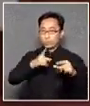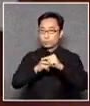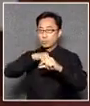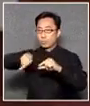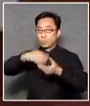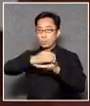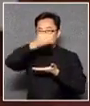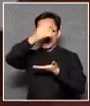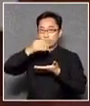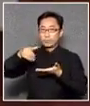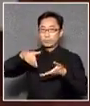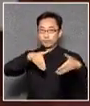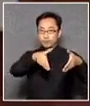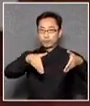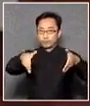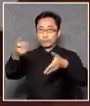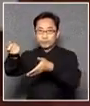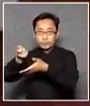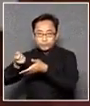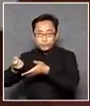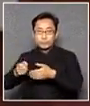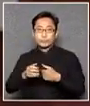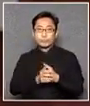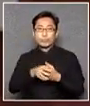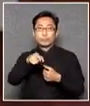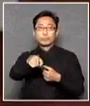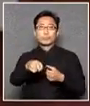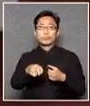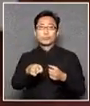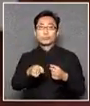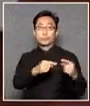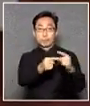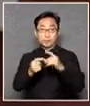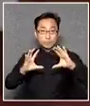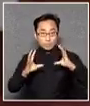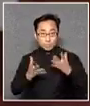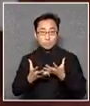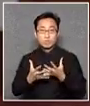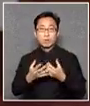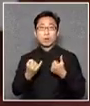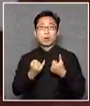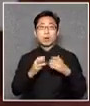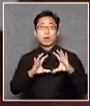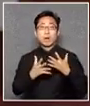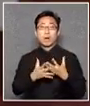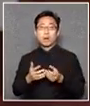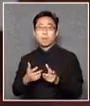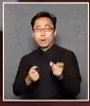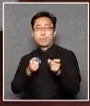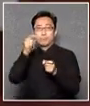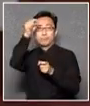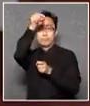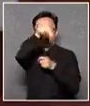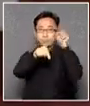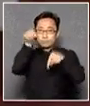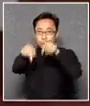遮打道一带，向并无手持任何攻击武器的集会群众发射前后87枚